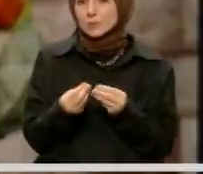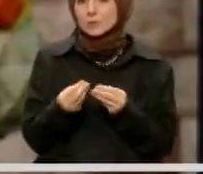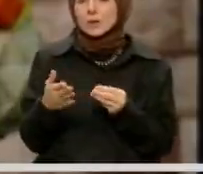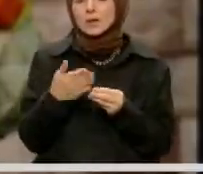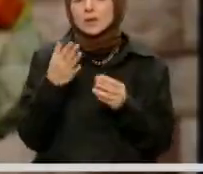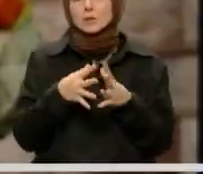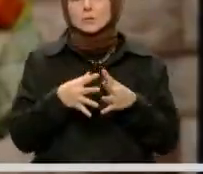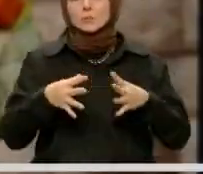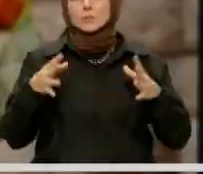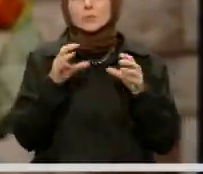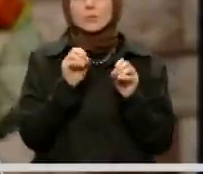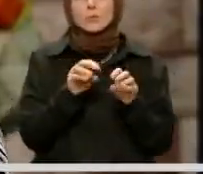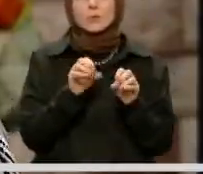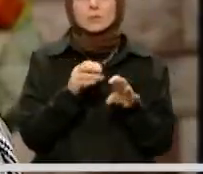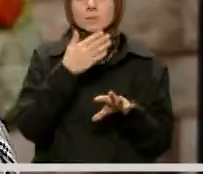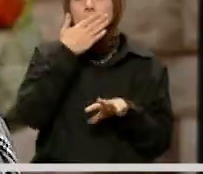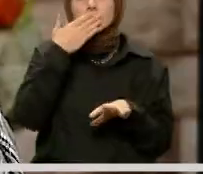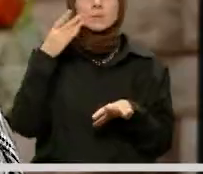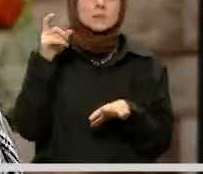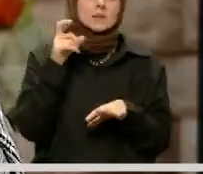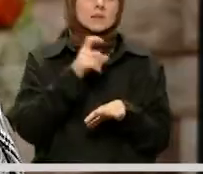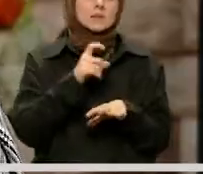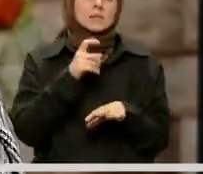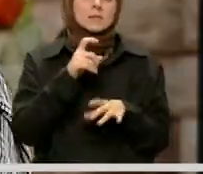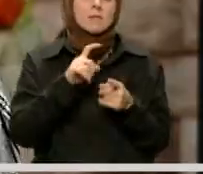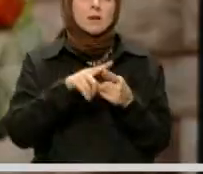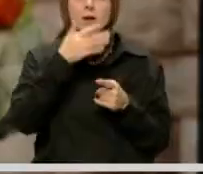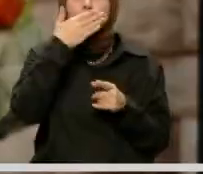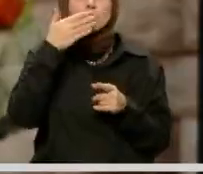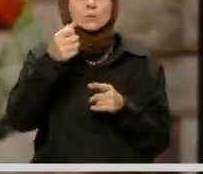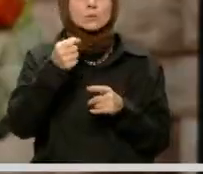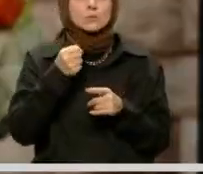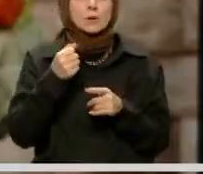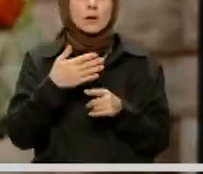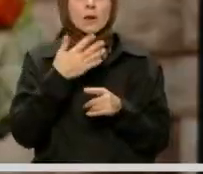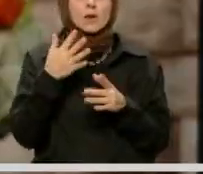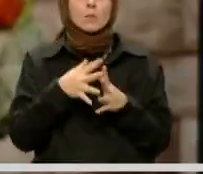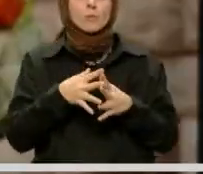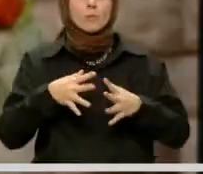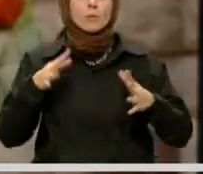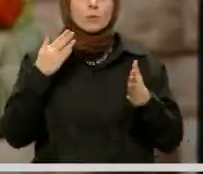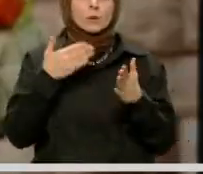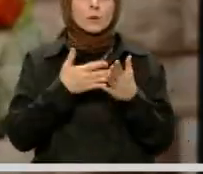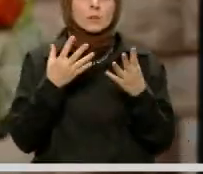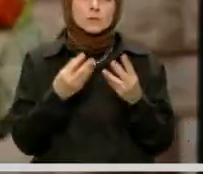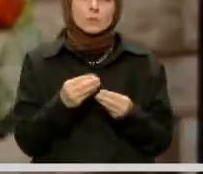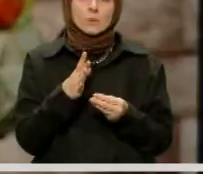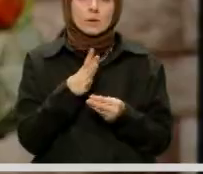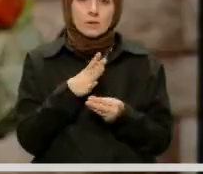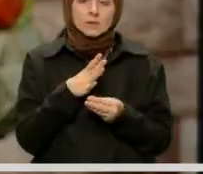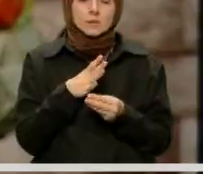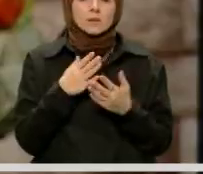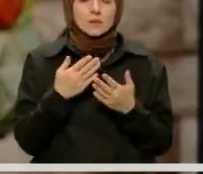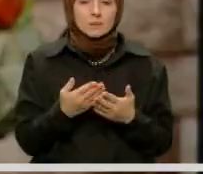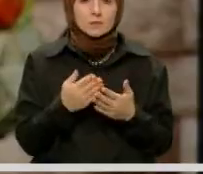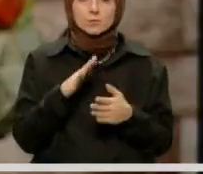büyük öğretmendir bu noktada Ramazan ve oruç ibadeti. Evet, çocuklarımız bizi namaz kılarken görüyordu ama süreli